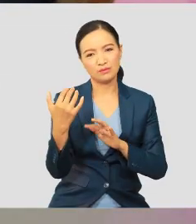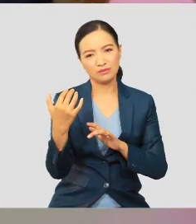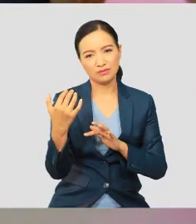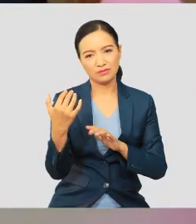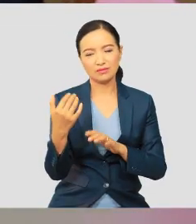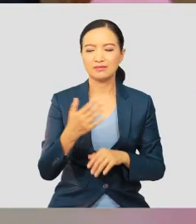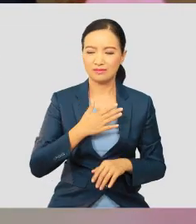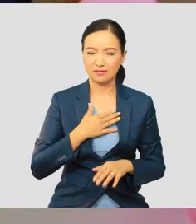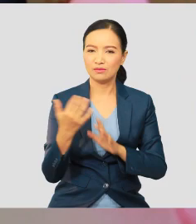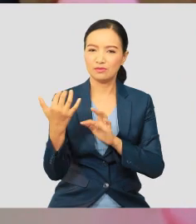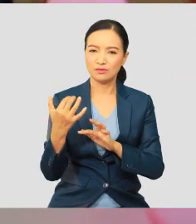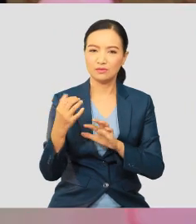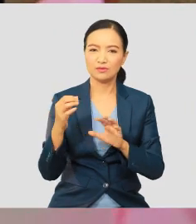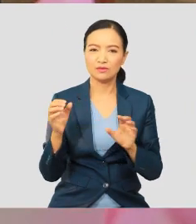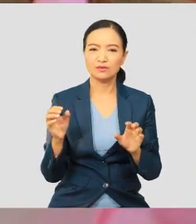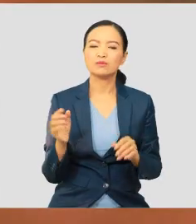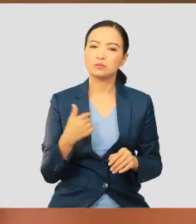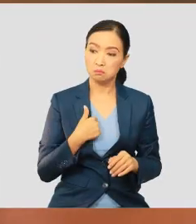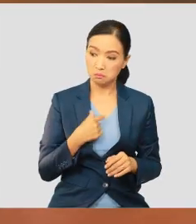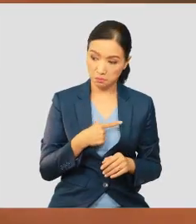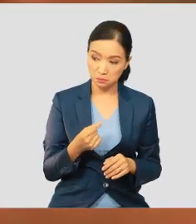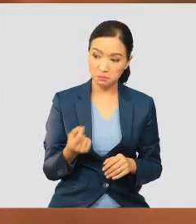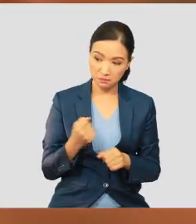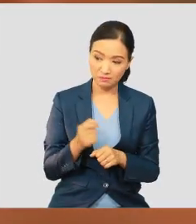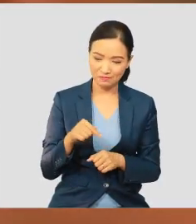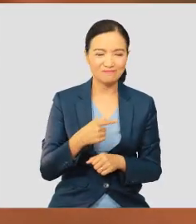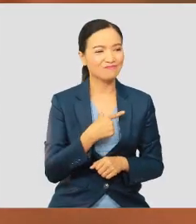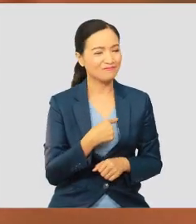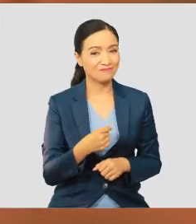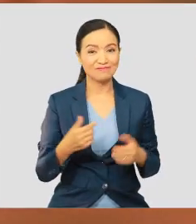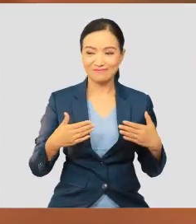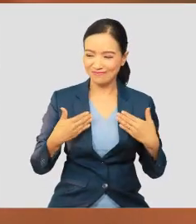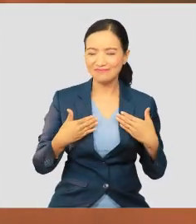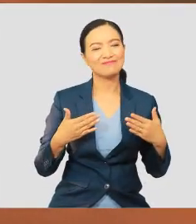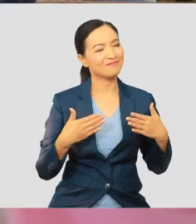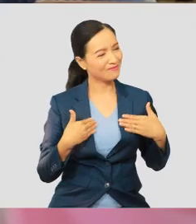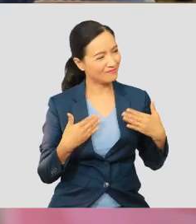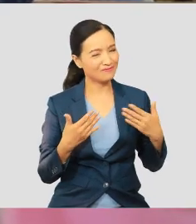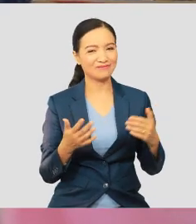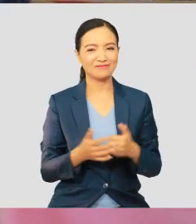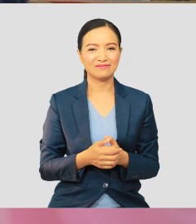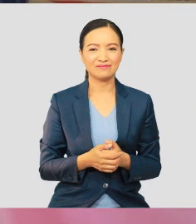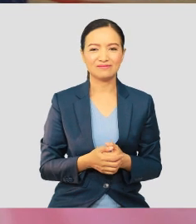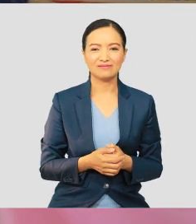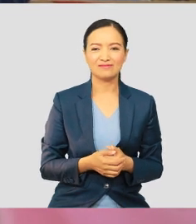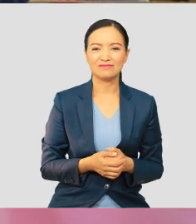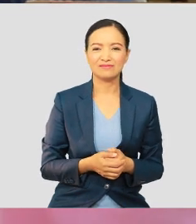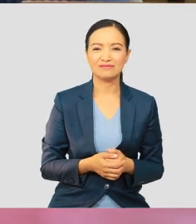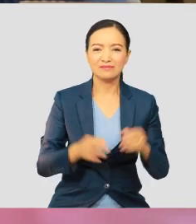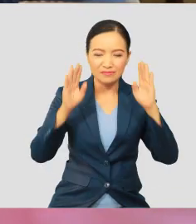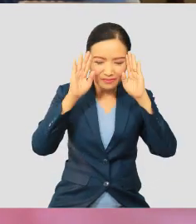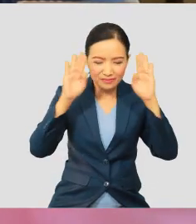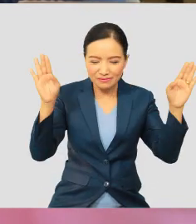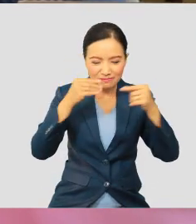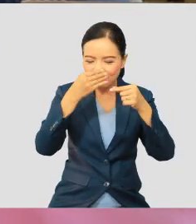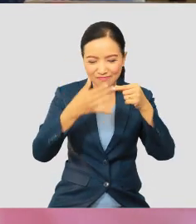อร์ออฟฟิศค่ะ คอมพิวเตอร์ออฟฟิศชอบไหมครับมาทำงานที่นี่ ชอบค่ะ เป็นยังไงสนุกไหม สนุกค่ะมีประสบการ